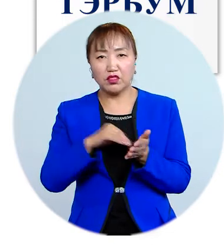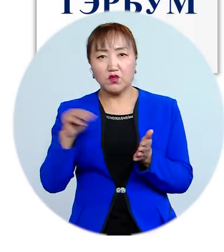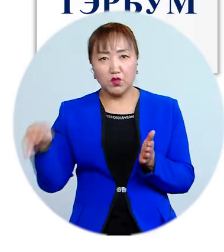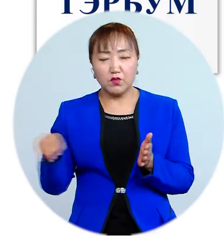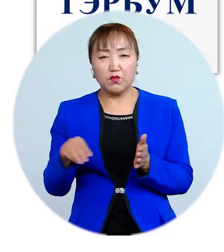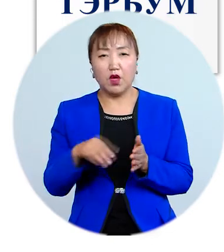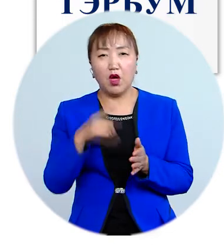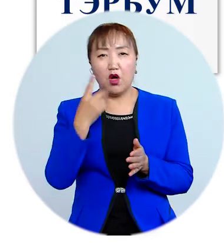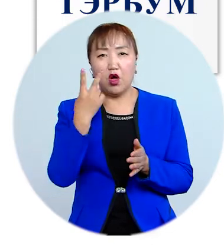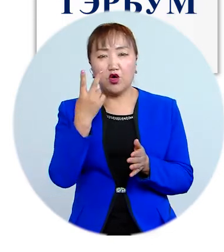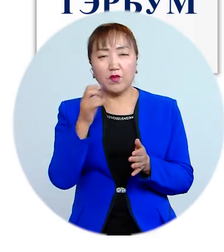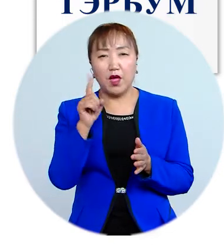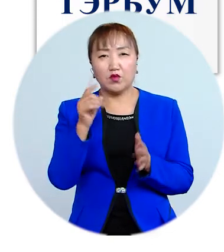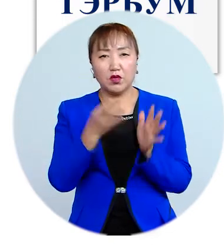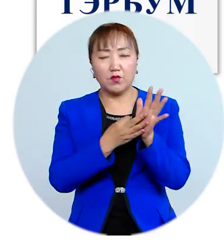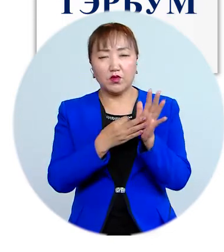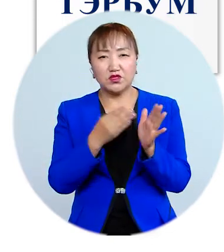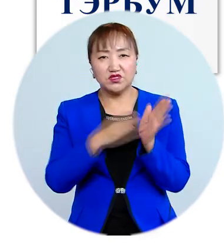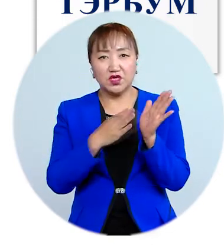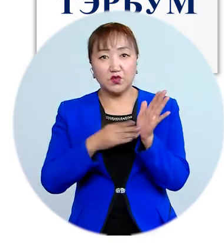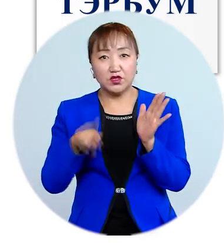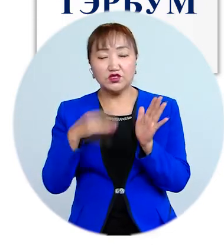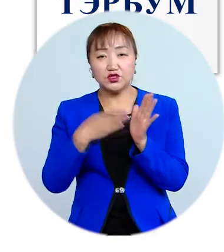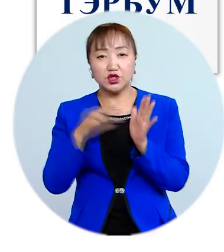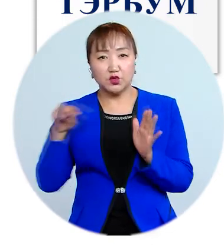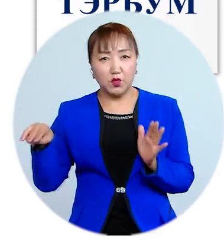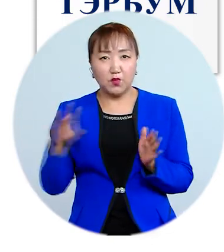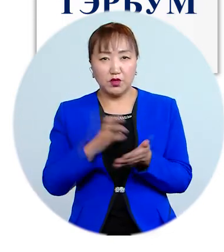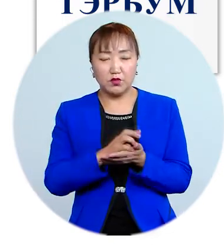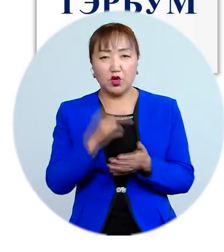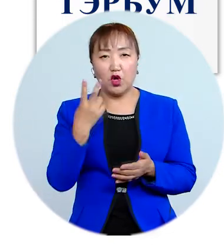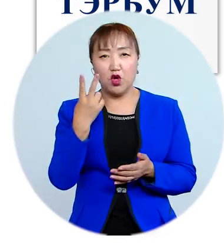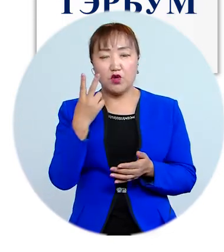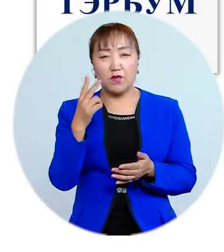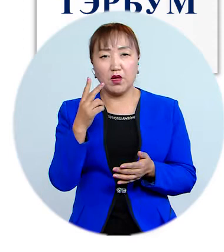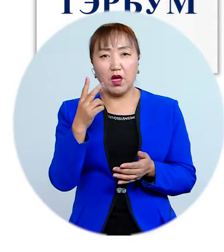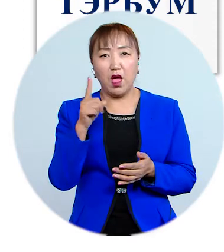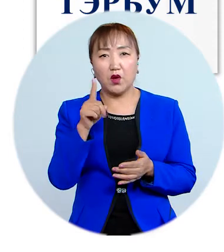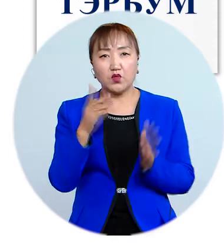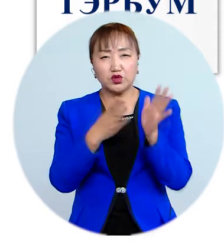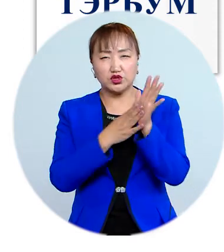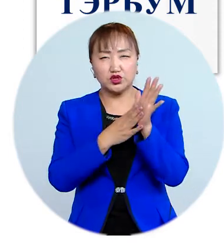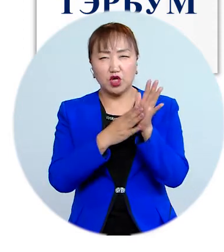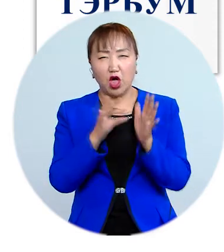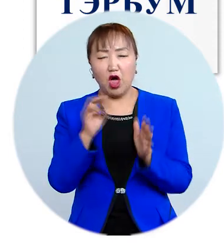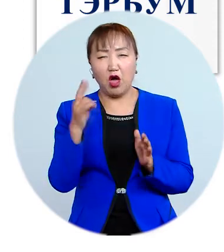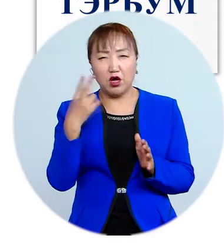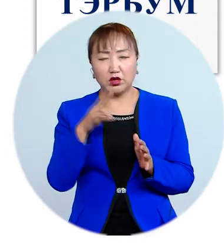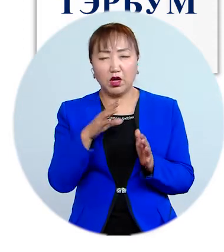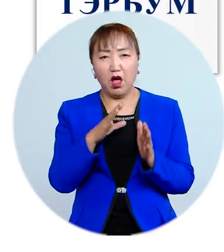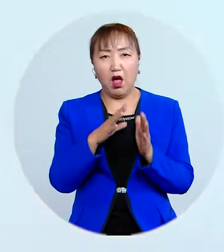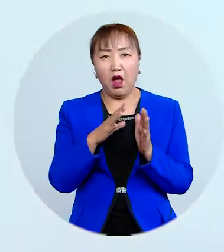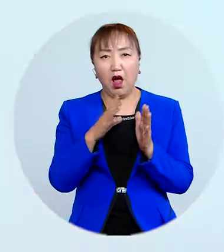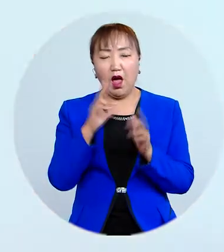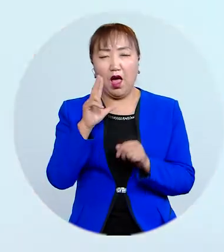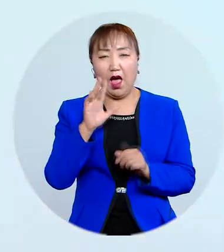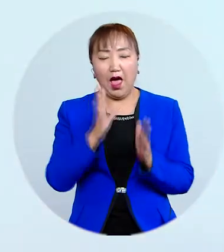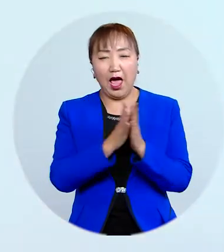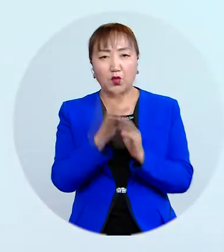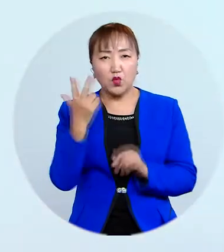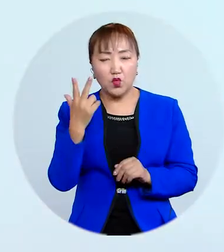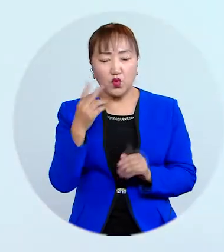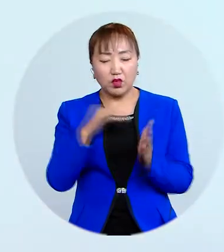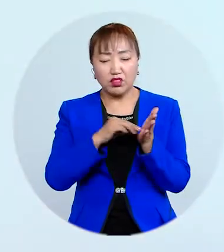2018 онд 9.9 тэрбум байсан бол 2019 оны 12 сарын байдлаар 13 тэрбум болж өссөн байна.